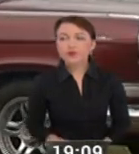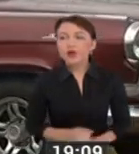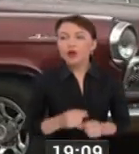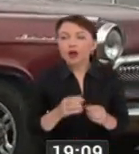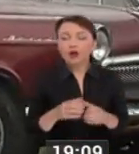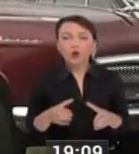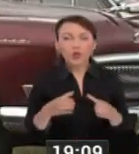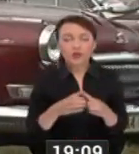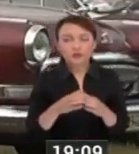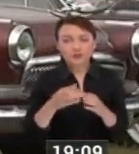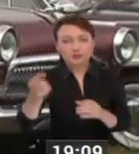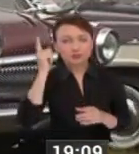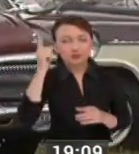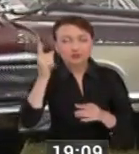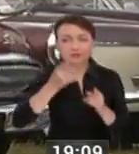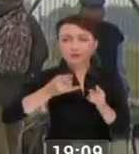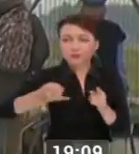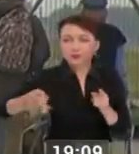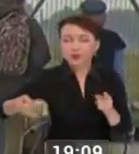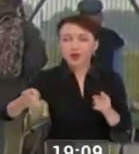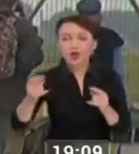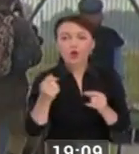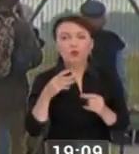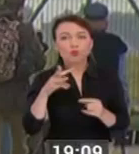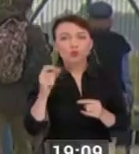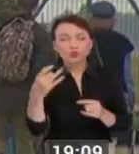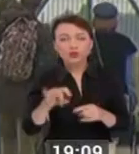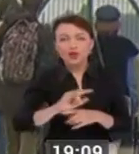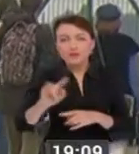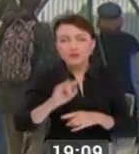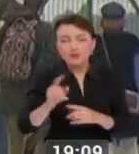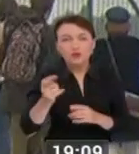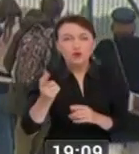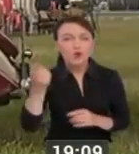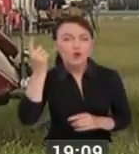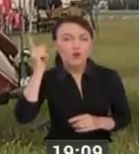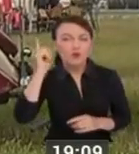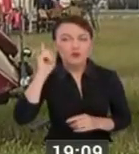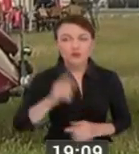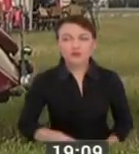Колекція раритетів під відкритим небом. У музеї авіації відкрили фестиваль «Old Car Land».